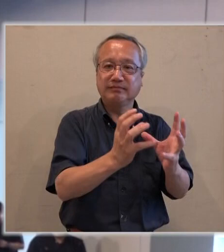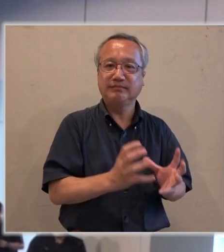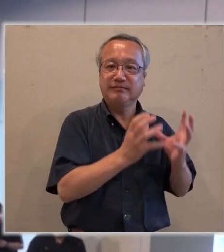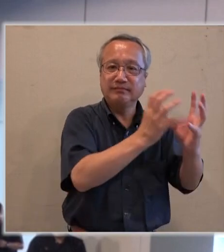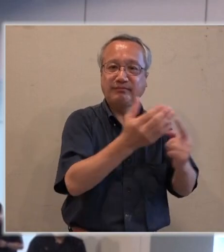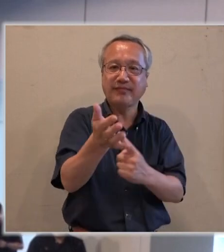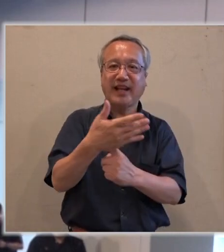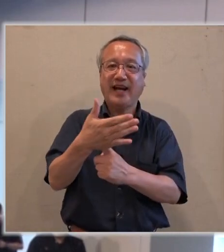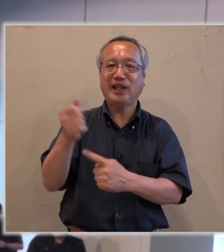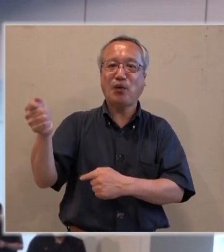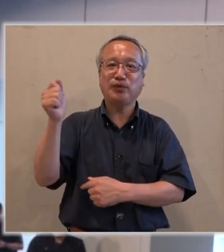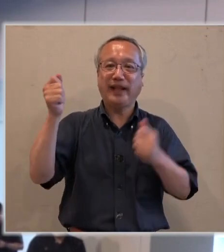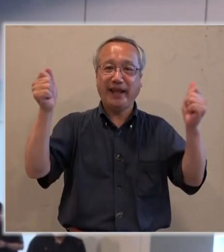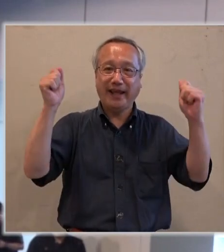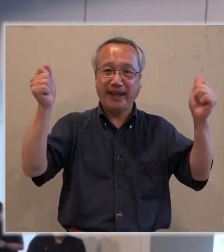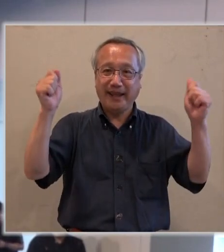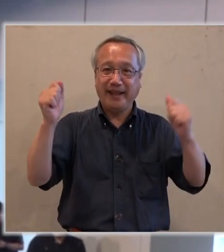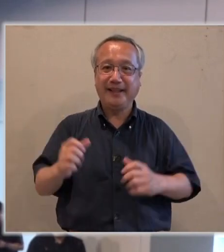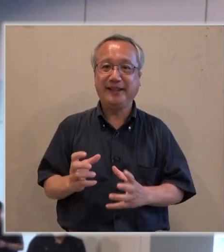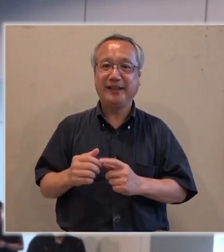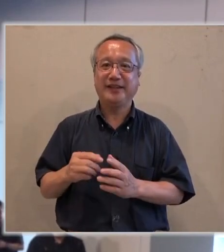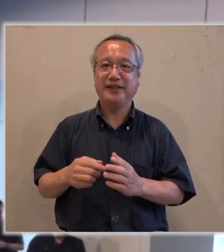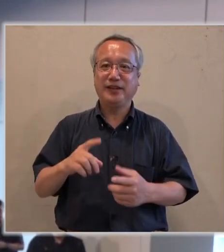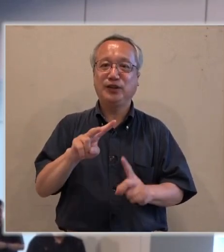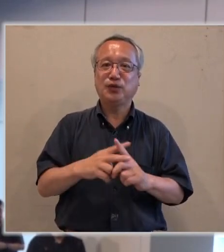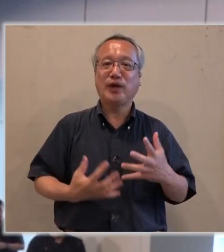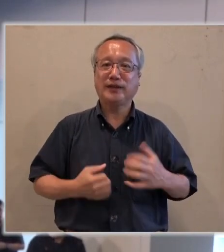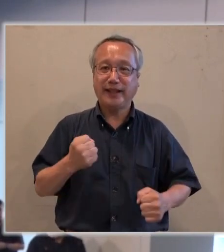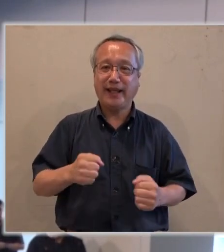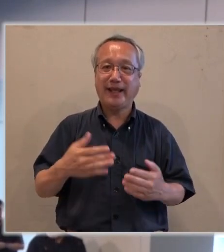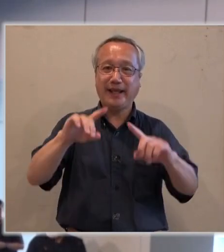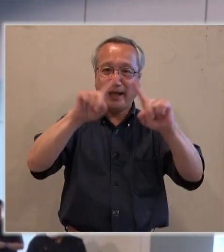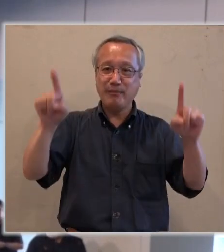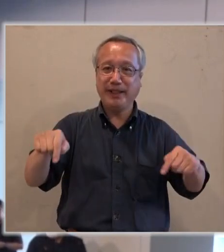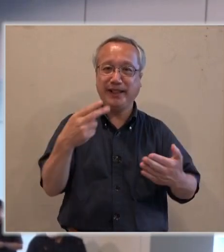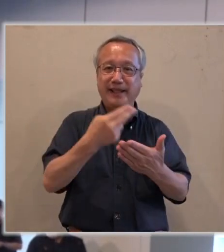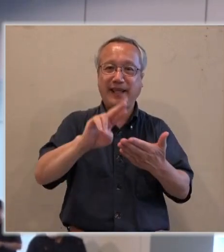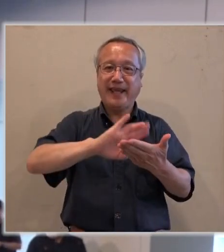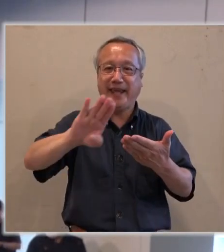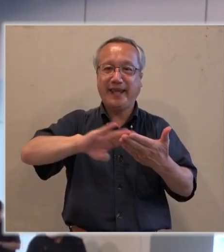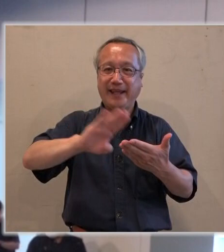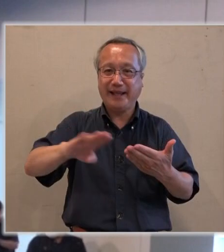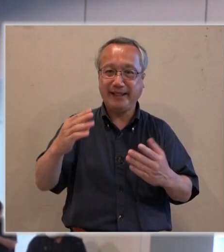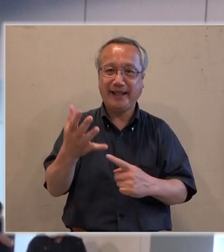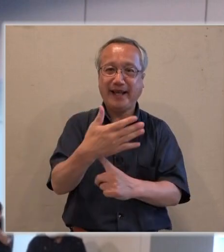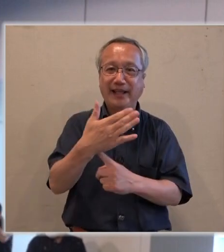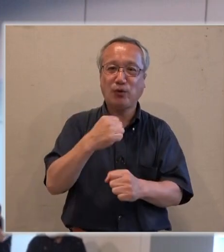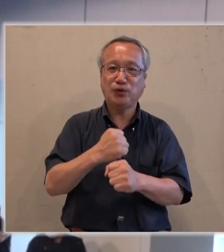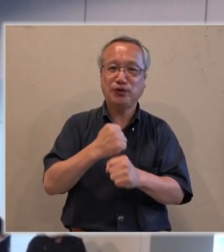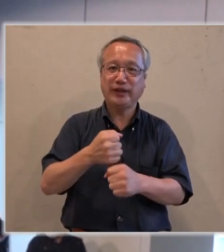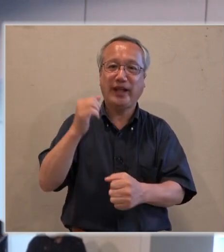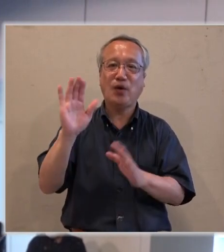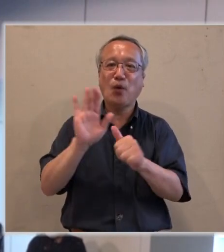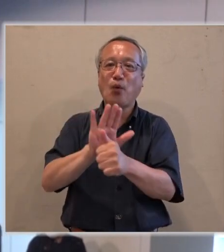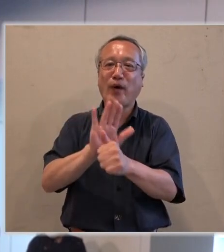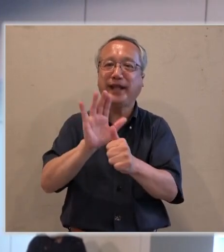とか、小学生さんが紙に書いて旗を振って作って応援しに行くだとか、そういうコ